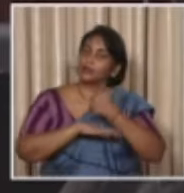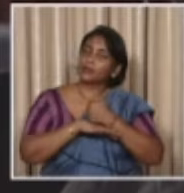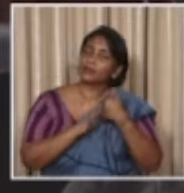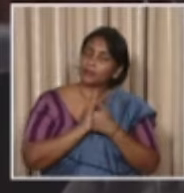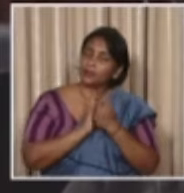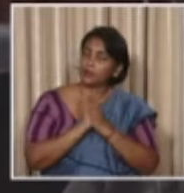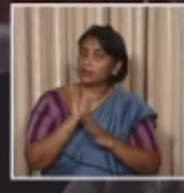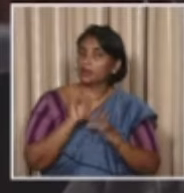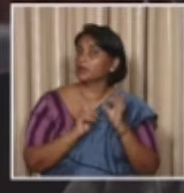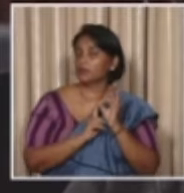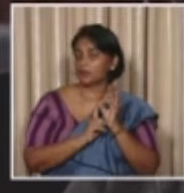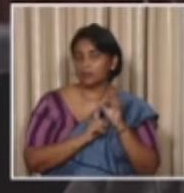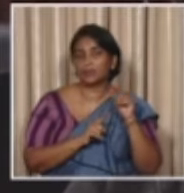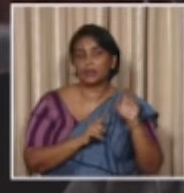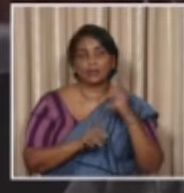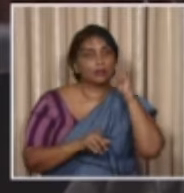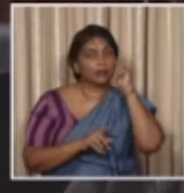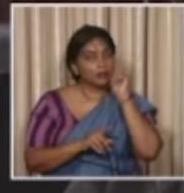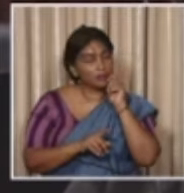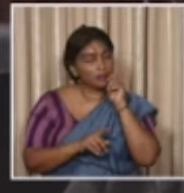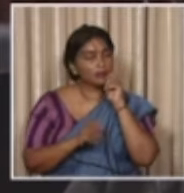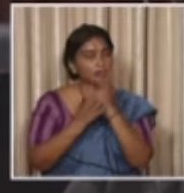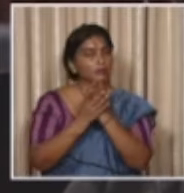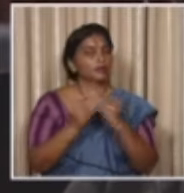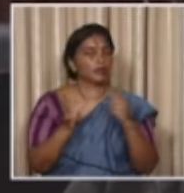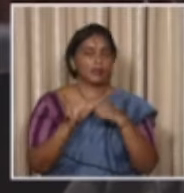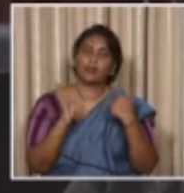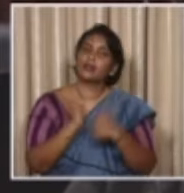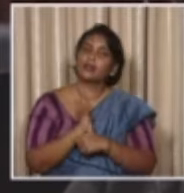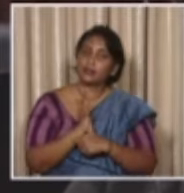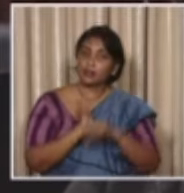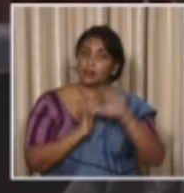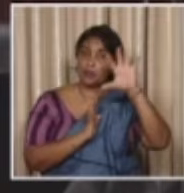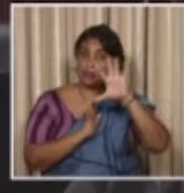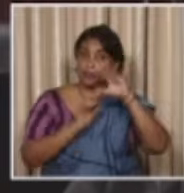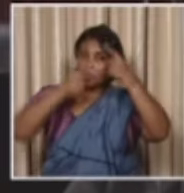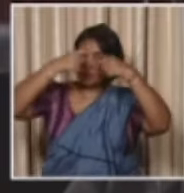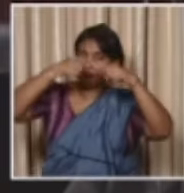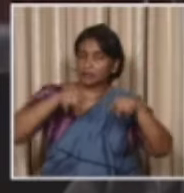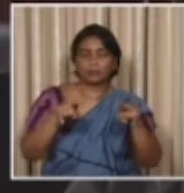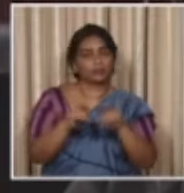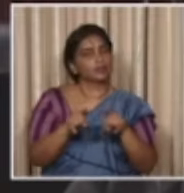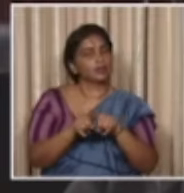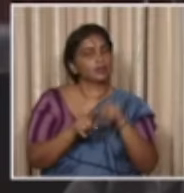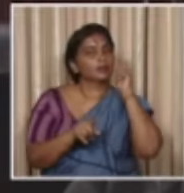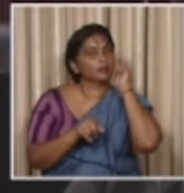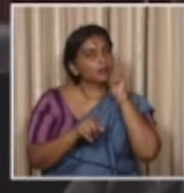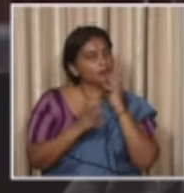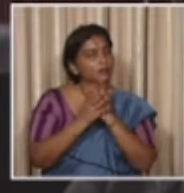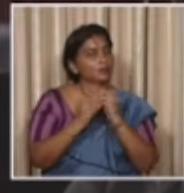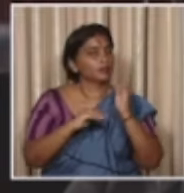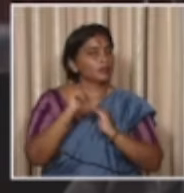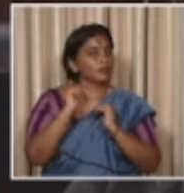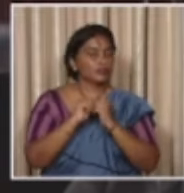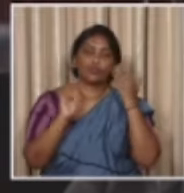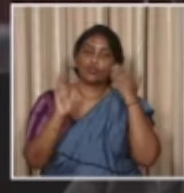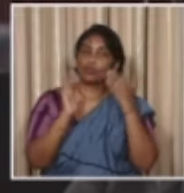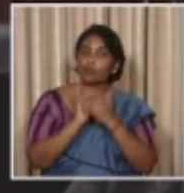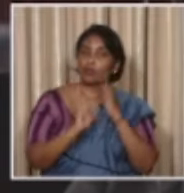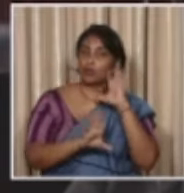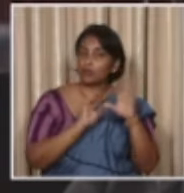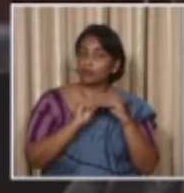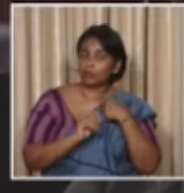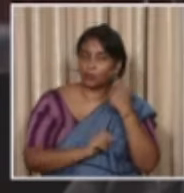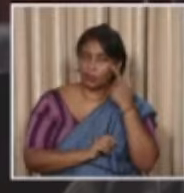මුලාසනාරූඪ මන්ත්‍රීතුමනි ත්‍රස්තවාදයේ වැළැක්වීමේ පනතේ පස්වෙන වගන්තිය අනුව ත්‍රස්තවාදී ක්‍රියාවක් පිළිබඳ තොරතුරු